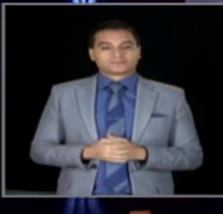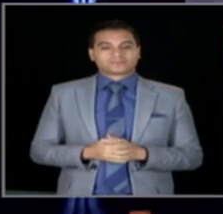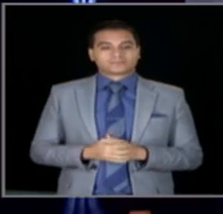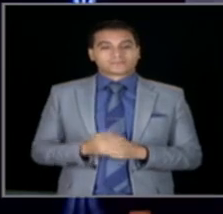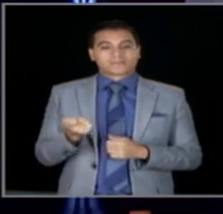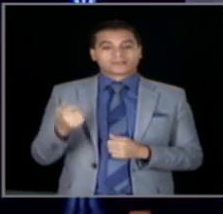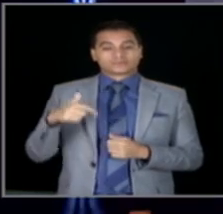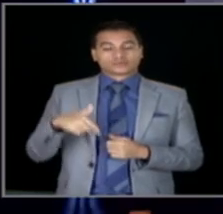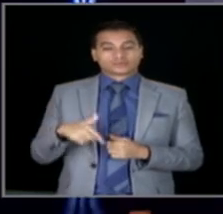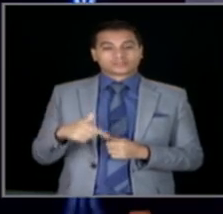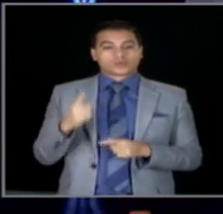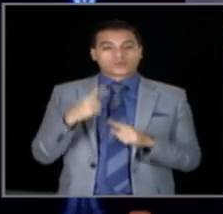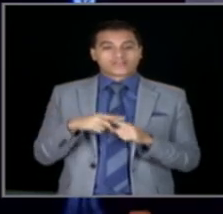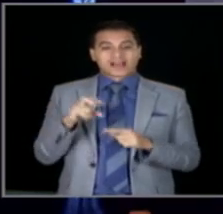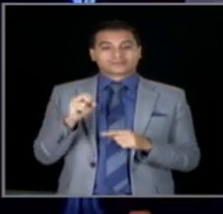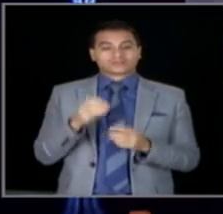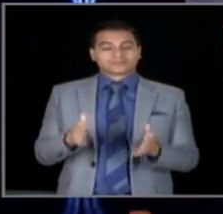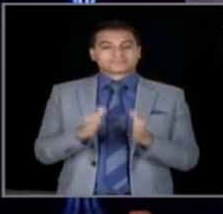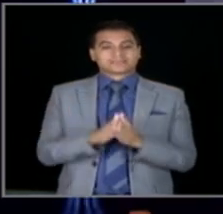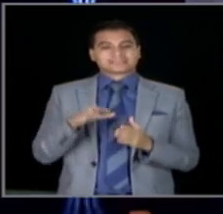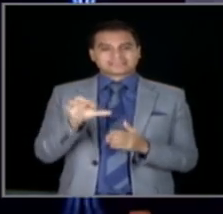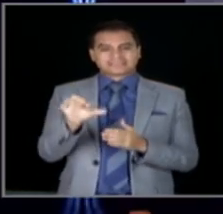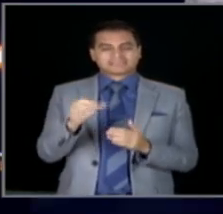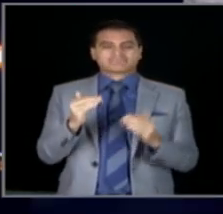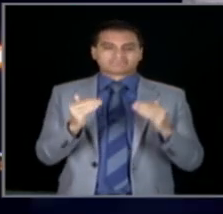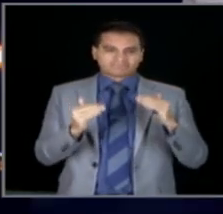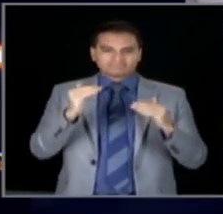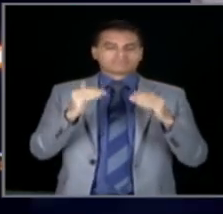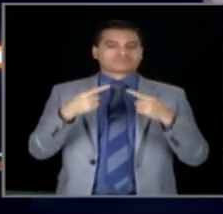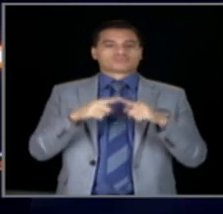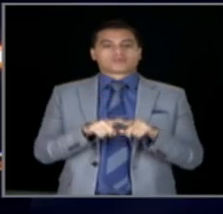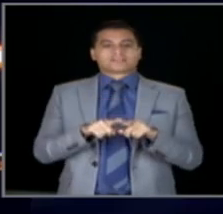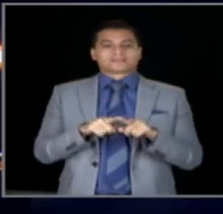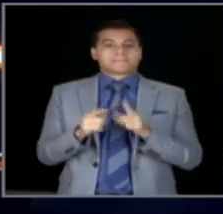65. 65 و25؟ 90. ترجعوا تاني في المباراة.